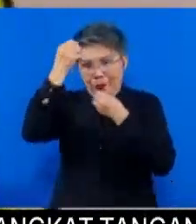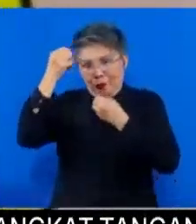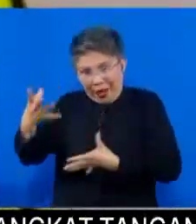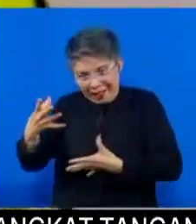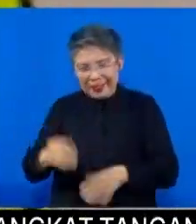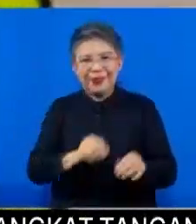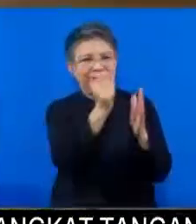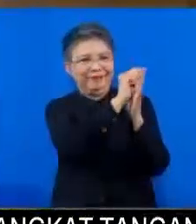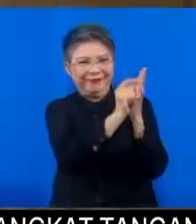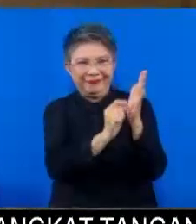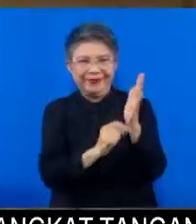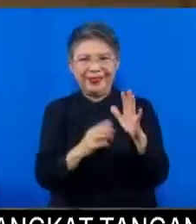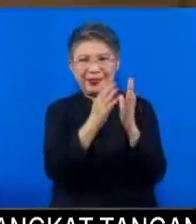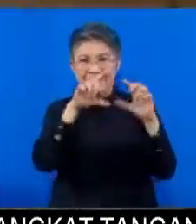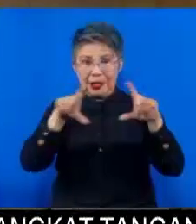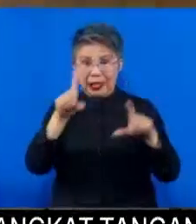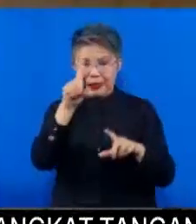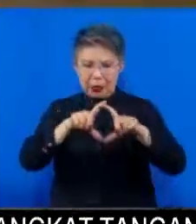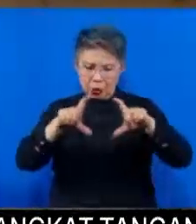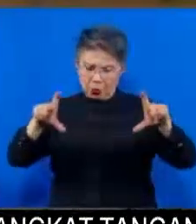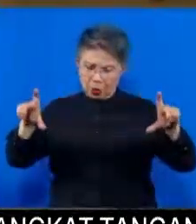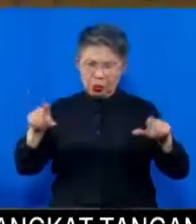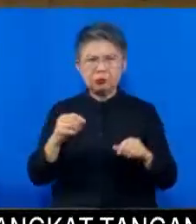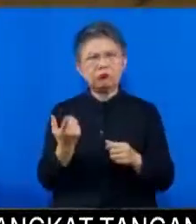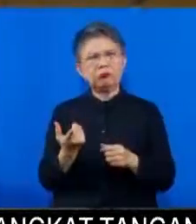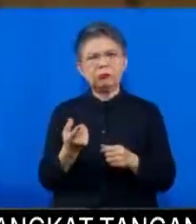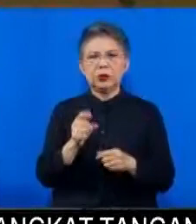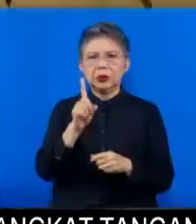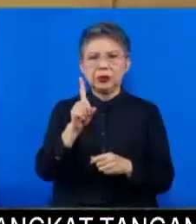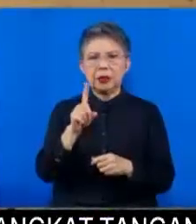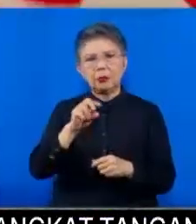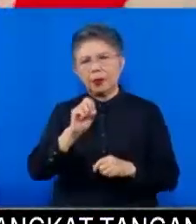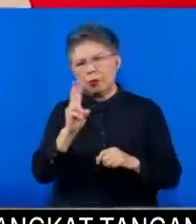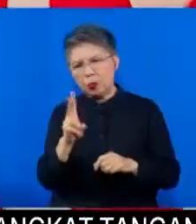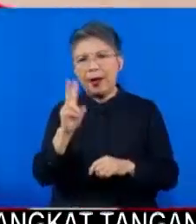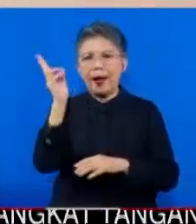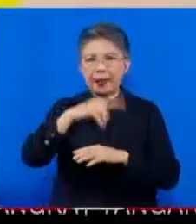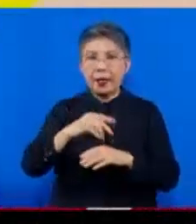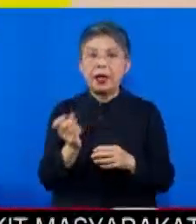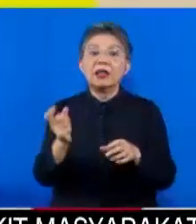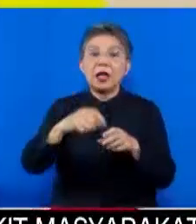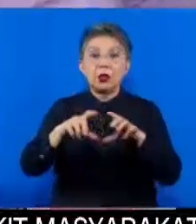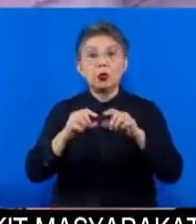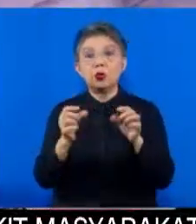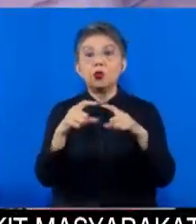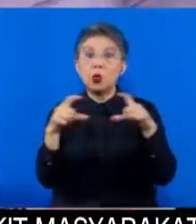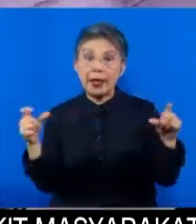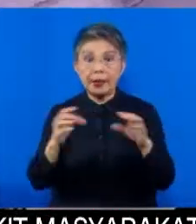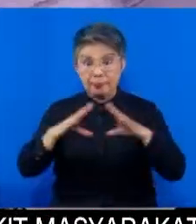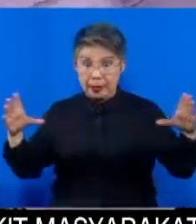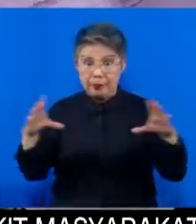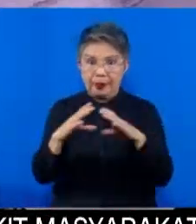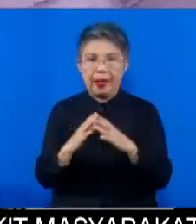melukis spanduk ini. Satu lembar spanduk bisa diselesaikan dalam 1-2 hari tergantung ukurannya. Namun